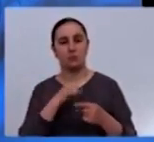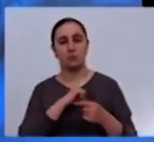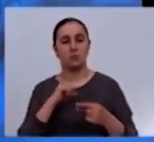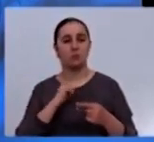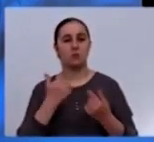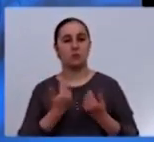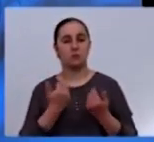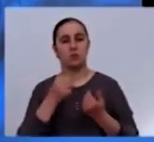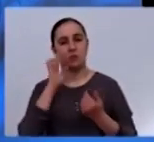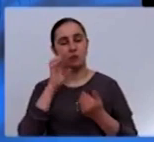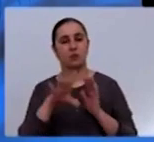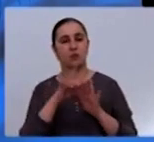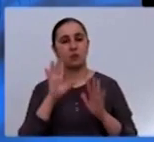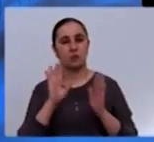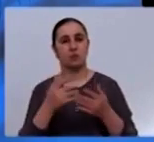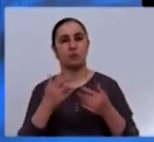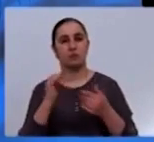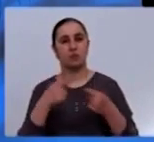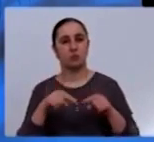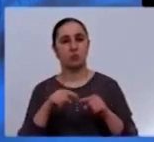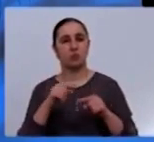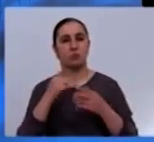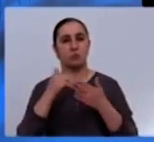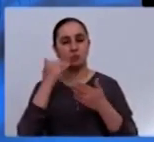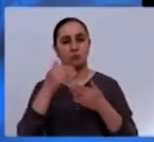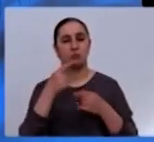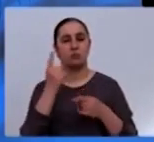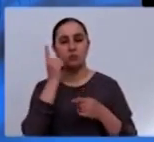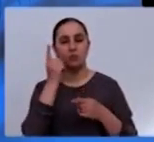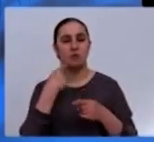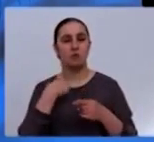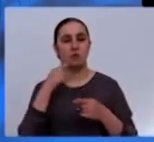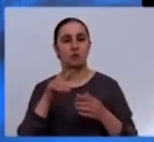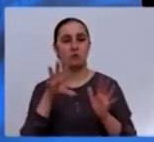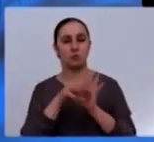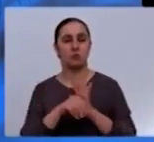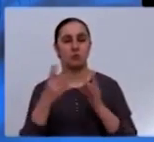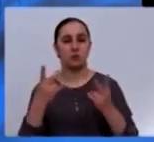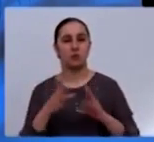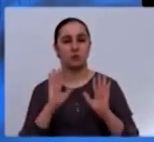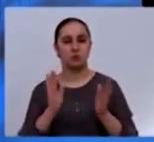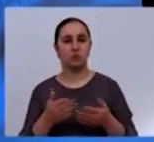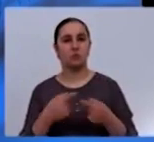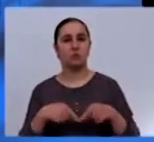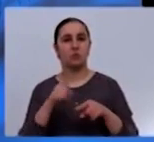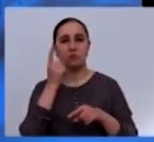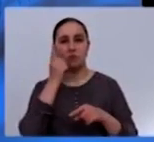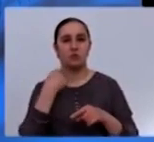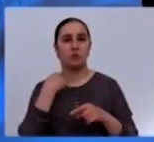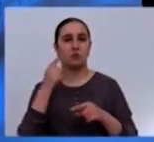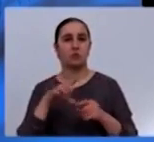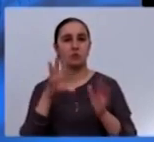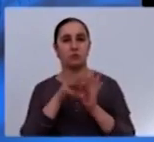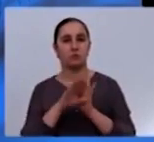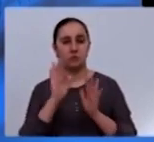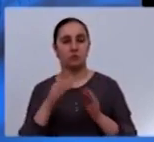yashaydigan davlatni tanlaymiz. Va bu qismga esa telefon raqamimizni kiritishimiz kerak bo'ladi. Telefon raqamini